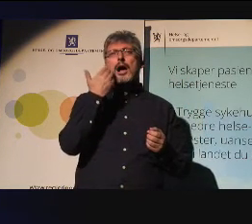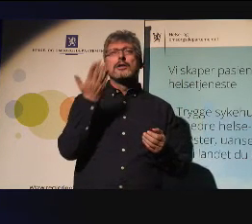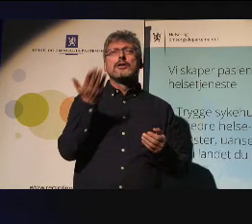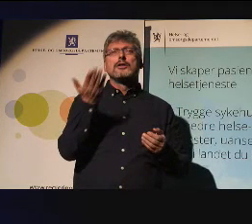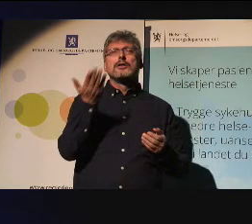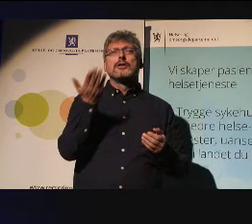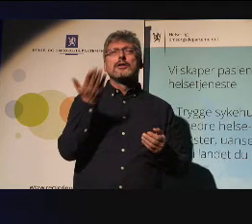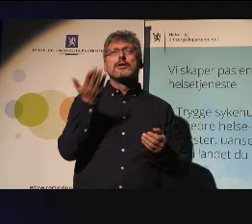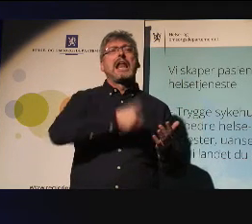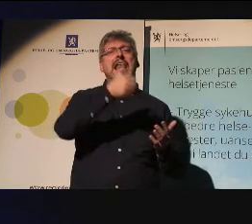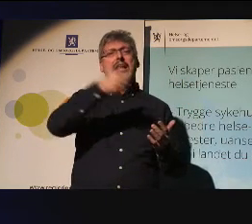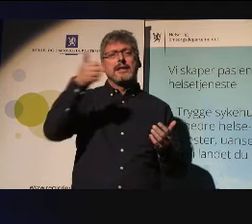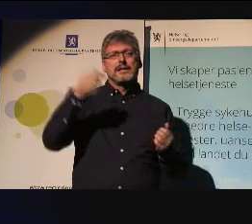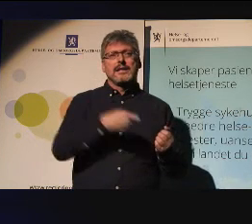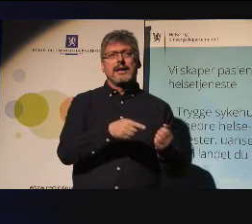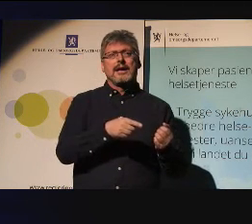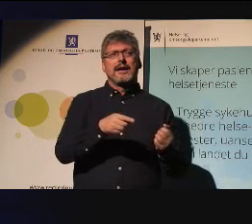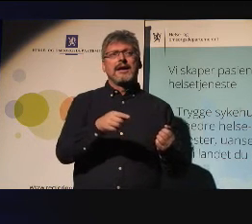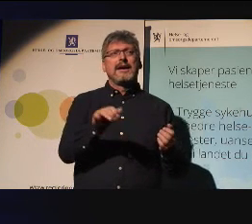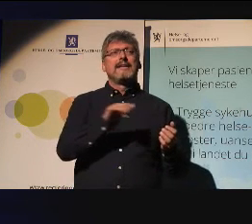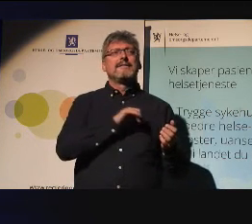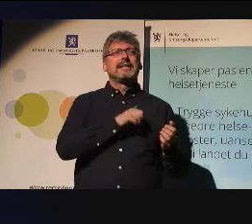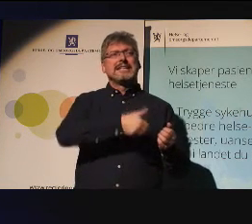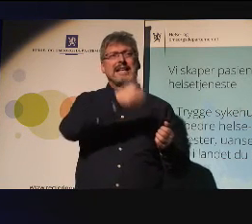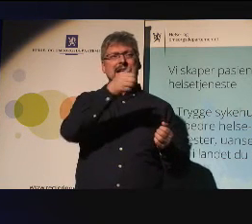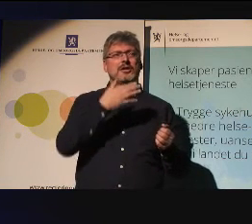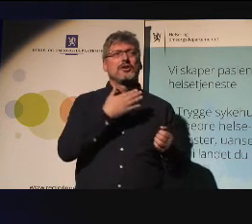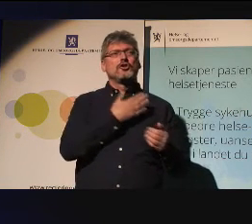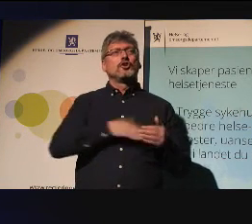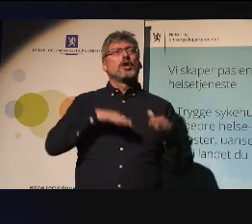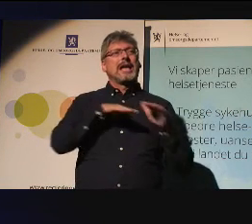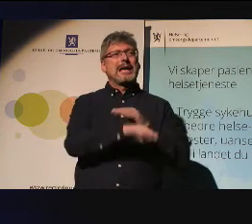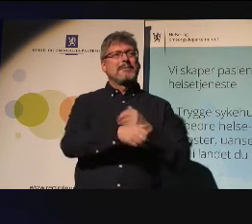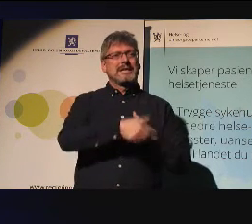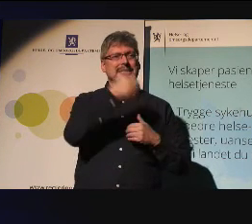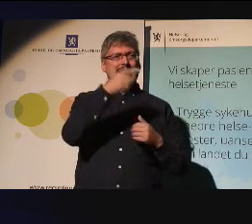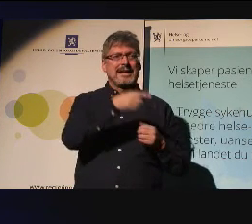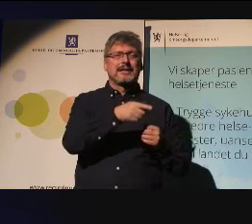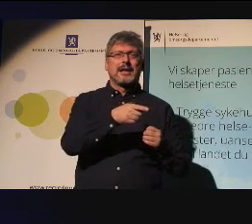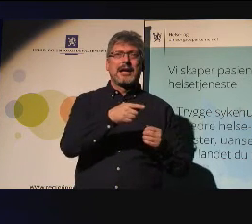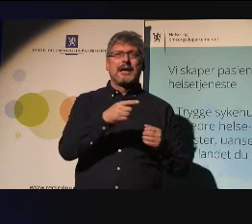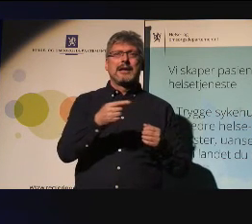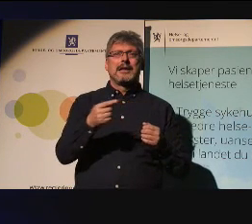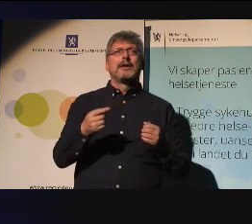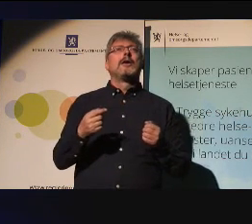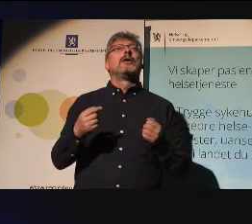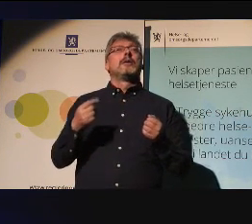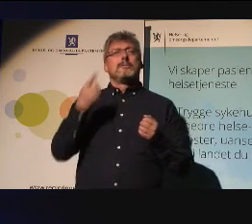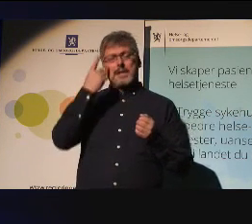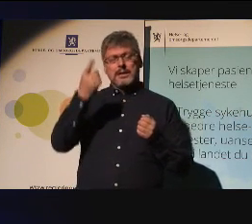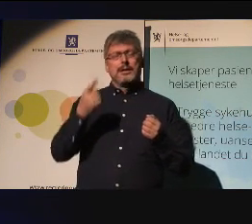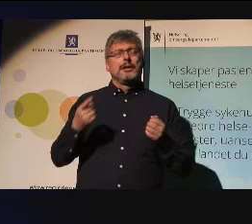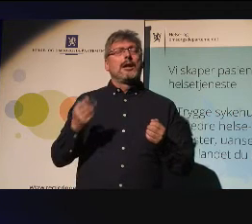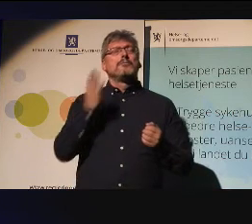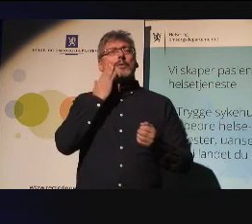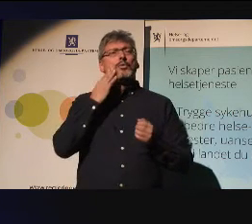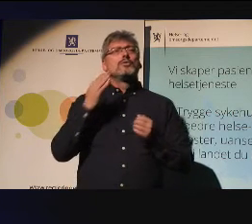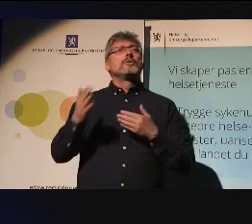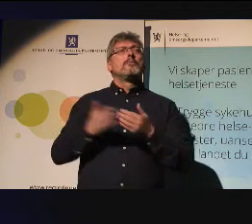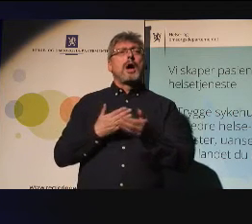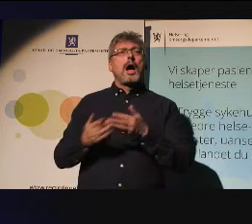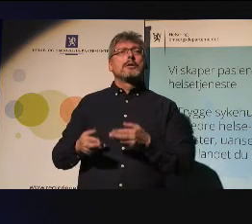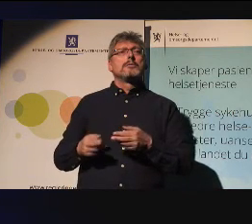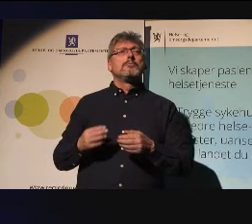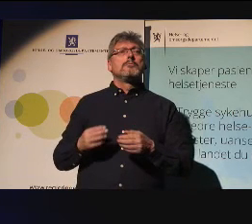ledelse. Hvis lederen på sykehjem er opptatt av at beboeren skal behandles med respekt og med omsorg,